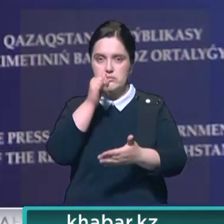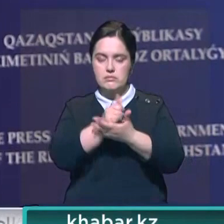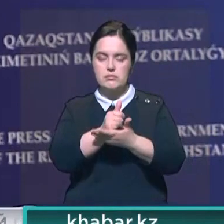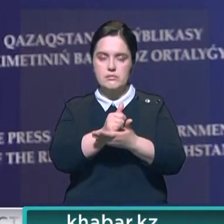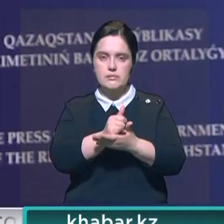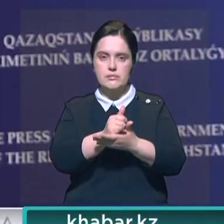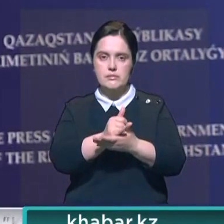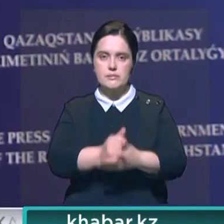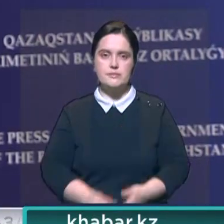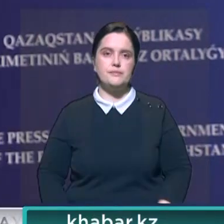активирована